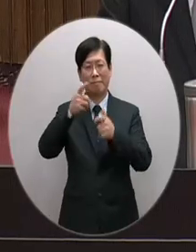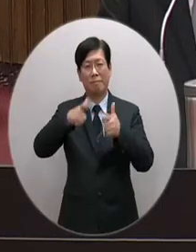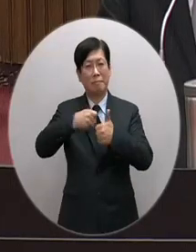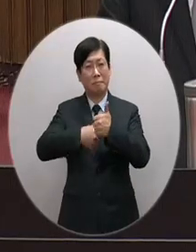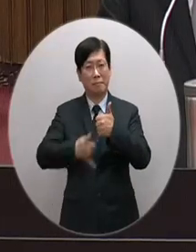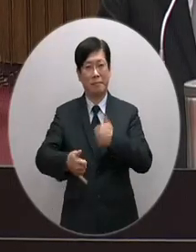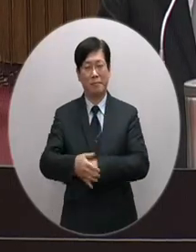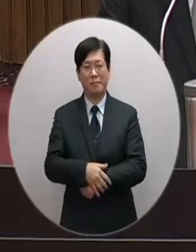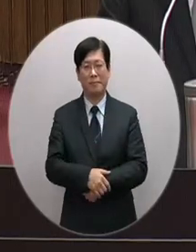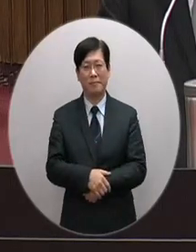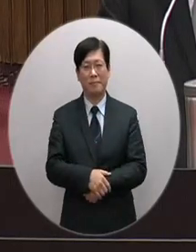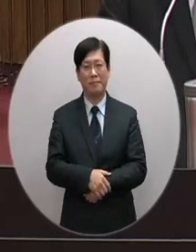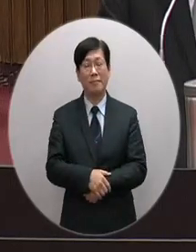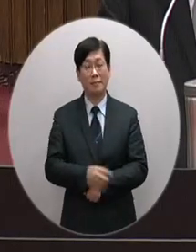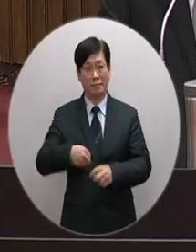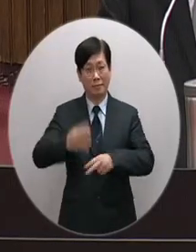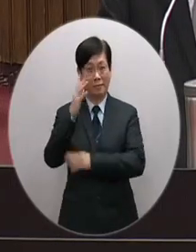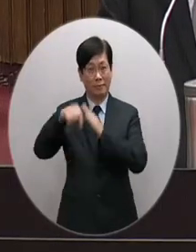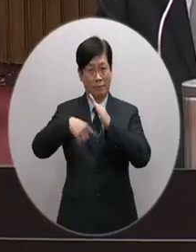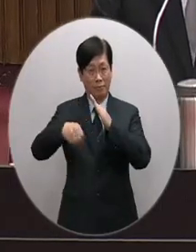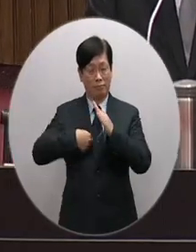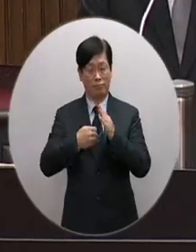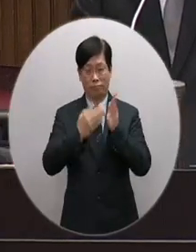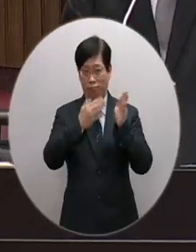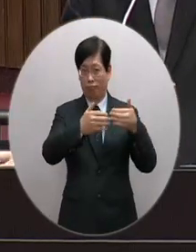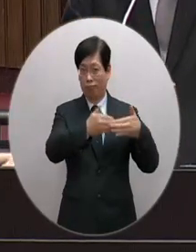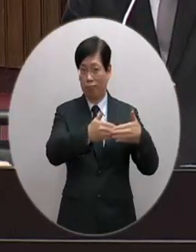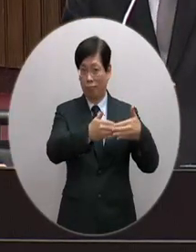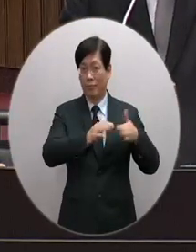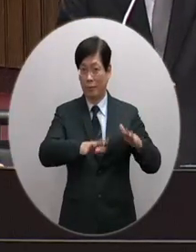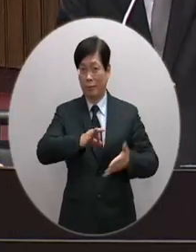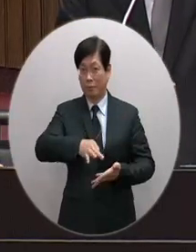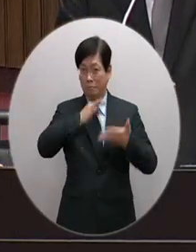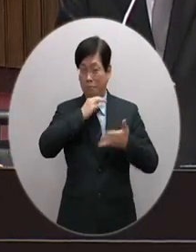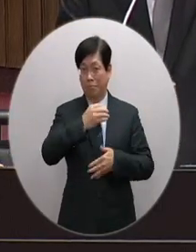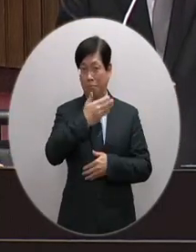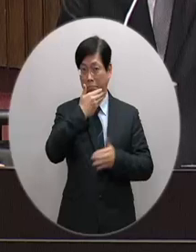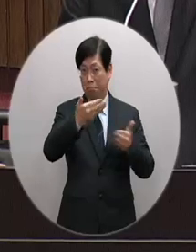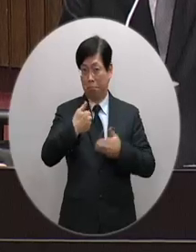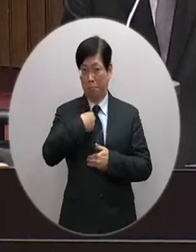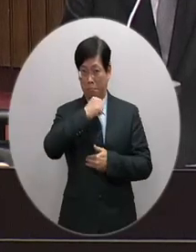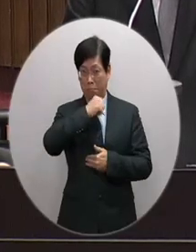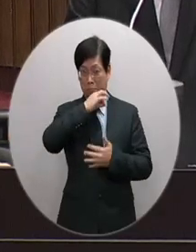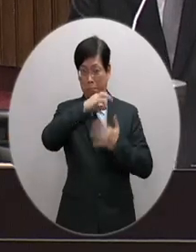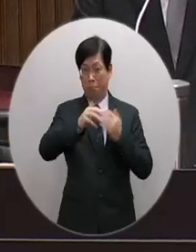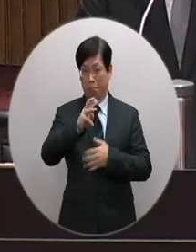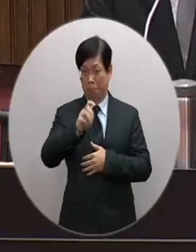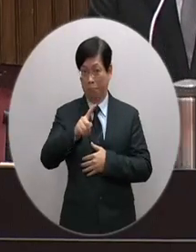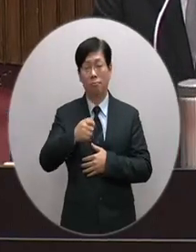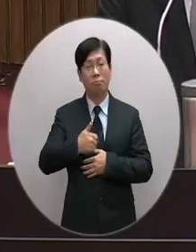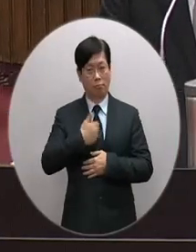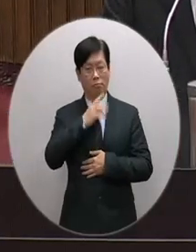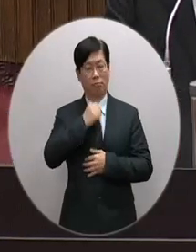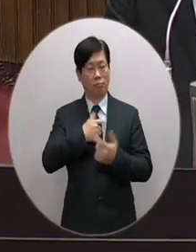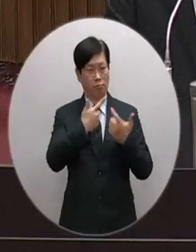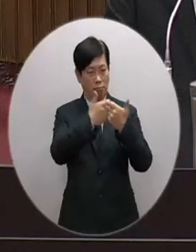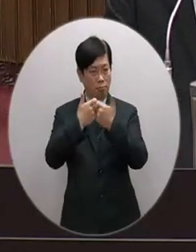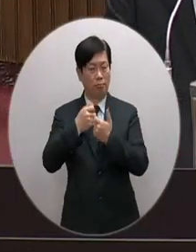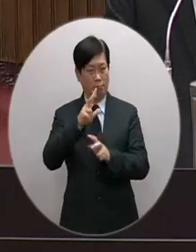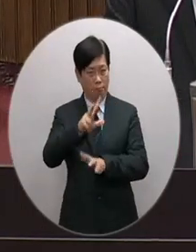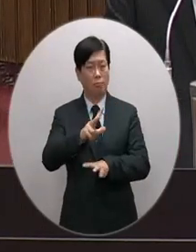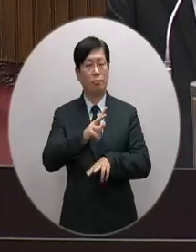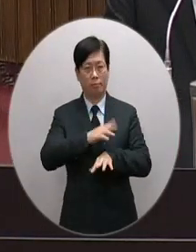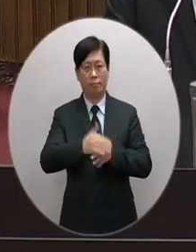哈。行政院呢对中国所提出对台湾的种种政策，一定是务实回应